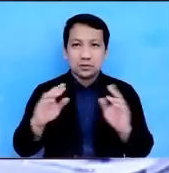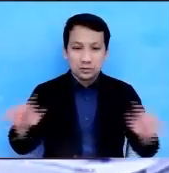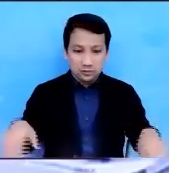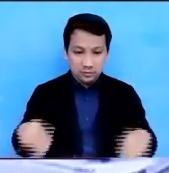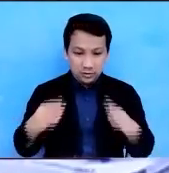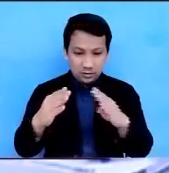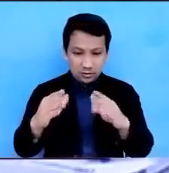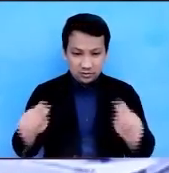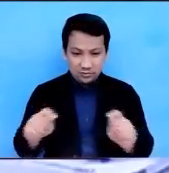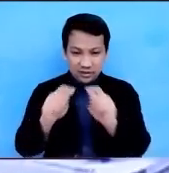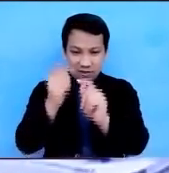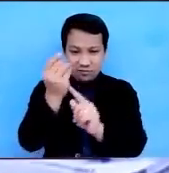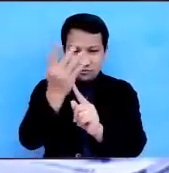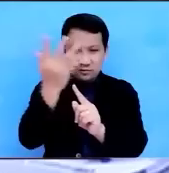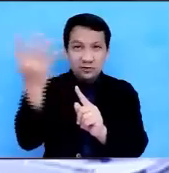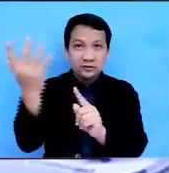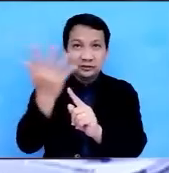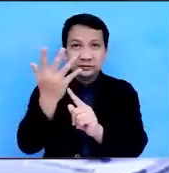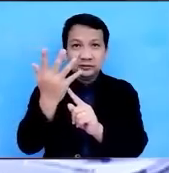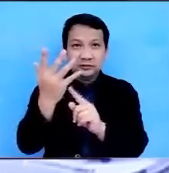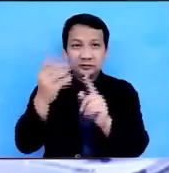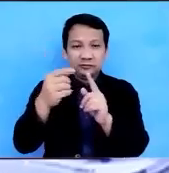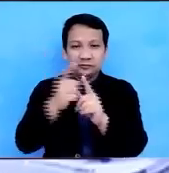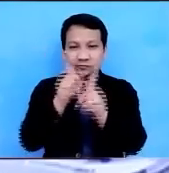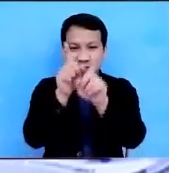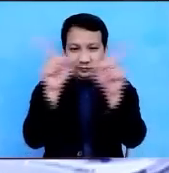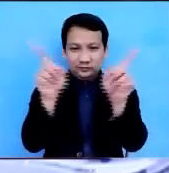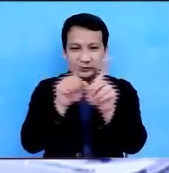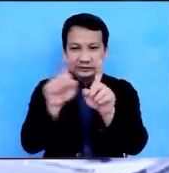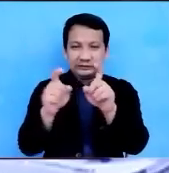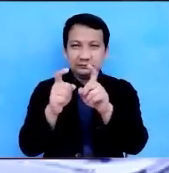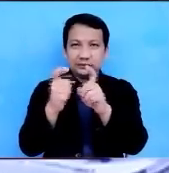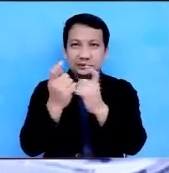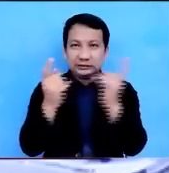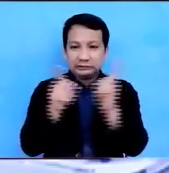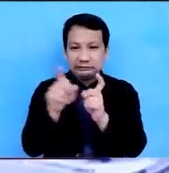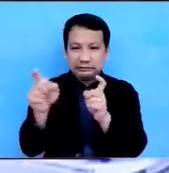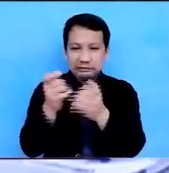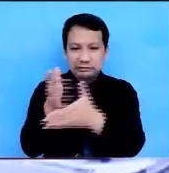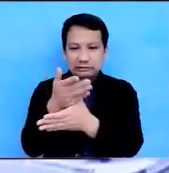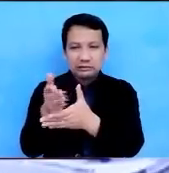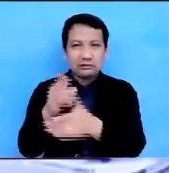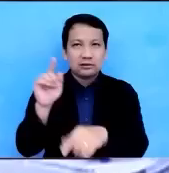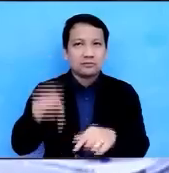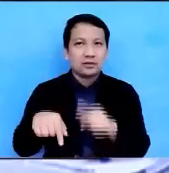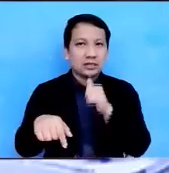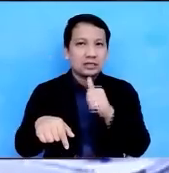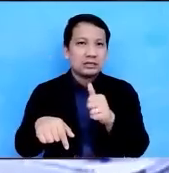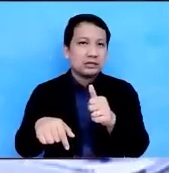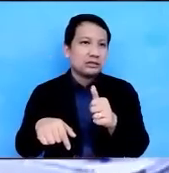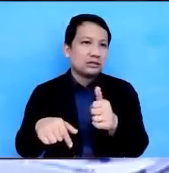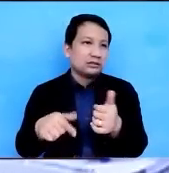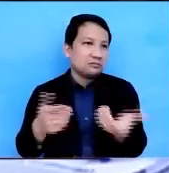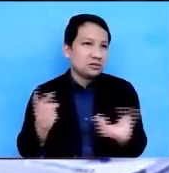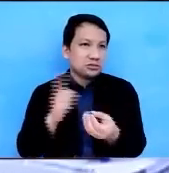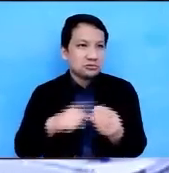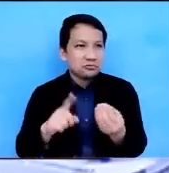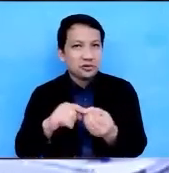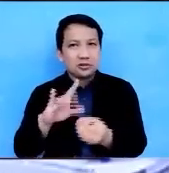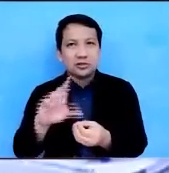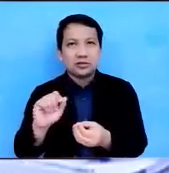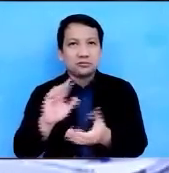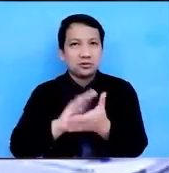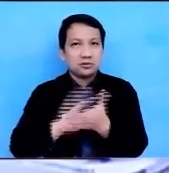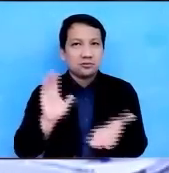ng mga telcos kasi because of the advent of new technologies. So, hindi ho siya kapritsuhan ho siguro para sa DICT na magkaroon ho